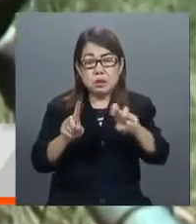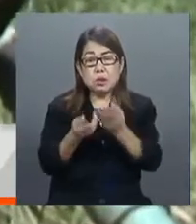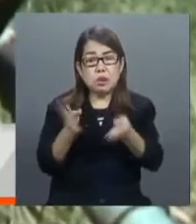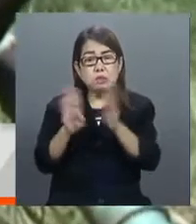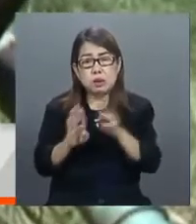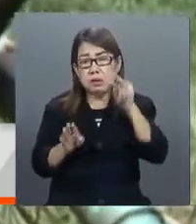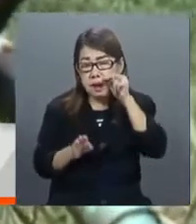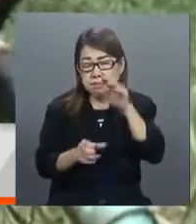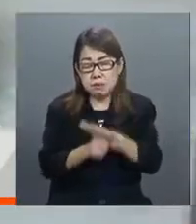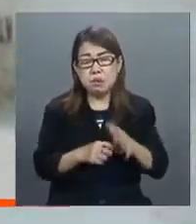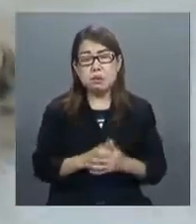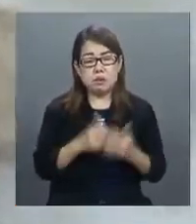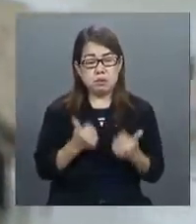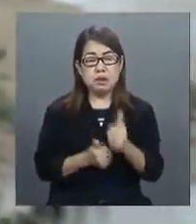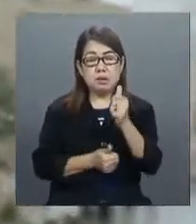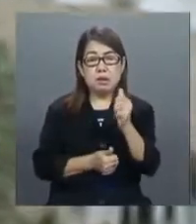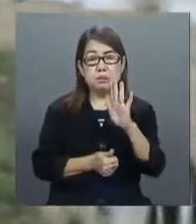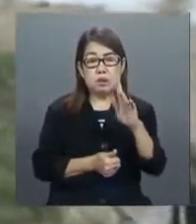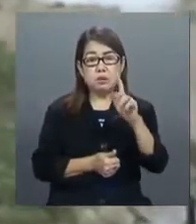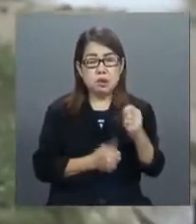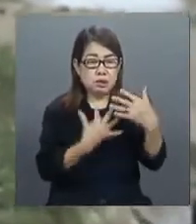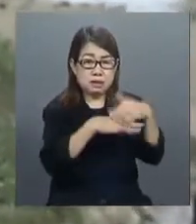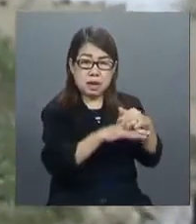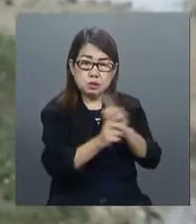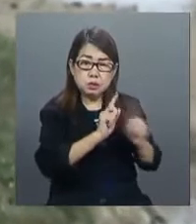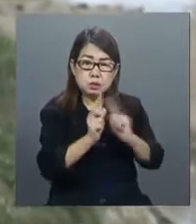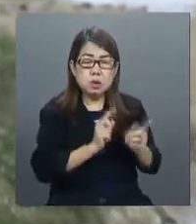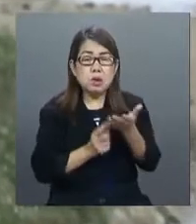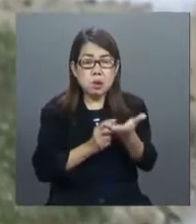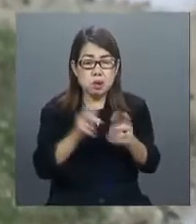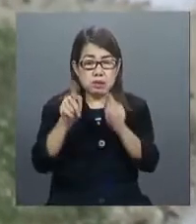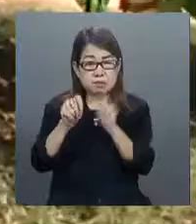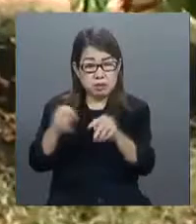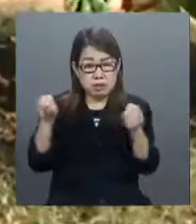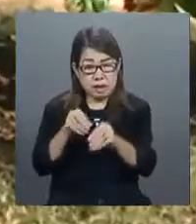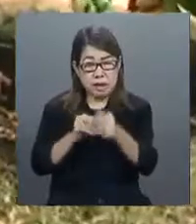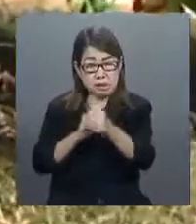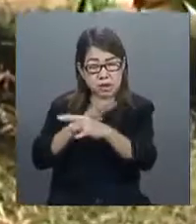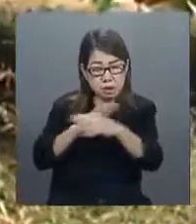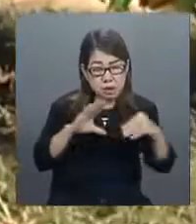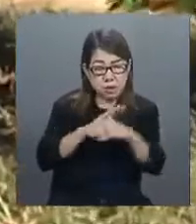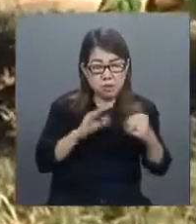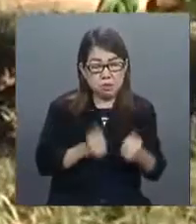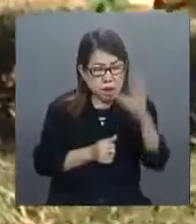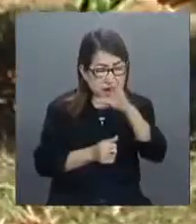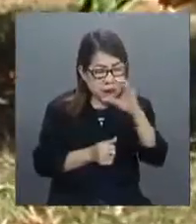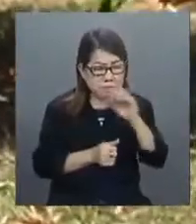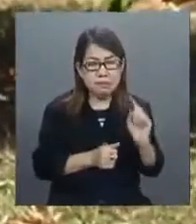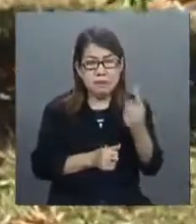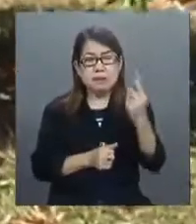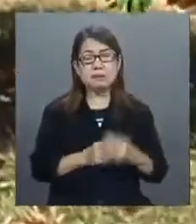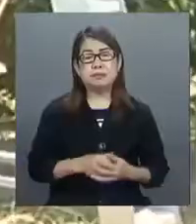ส่วนตำบลศรีมุมประสานขอสูบน้ำดิบจากตำบลข้างเคียงและจัดหาแหล่งน้ำดิบเพิ่มเติมครับ